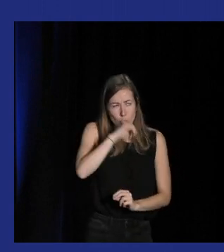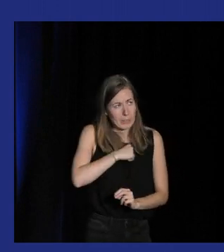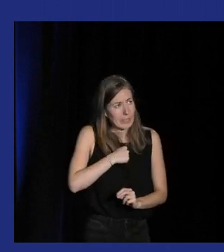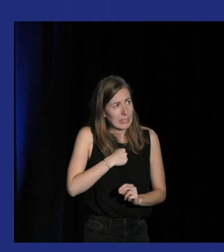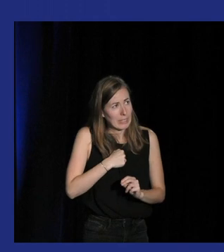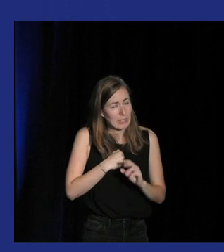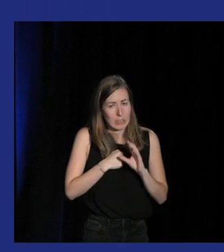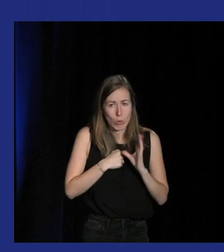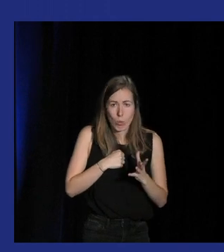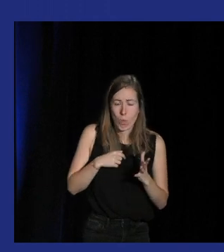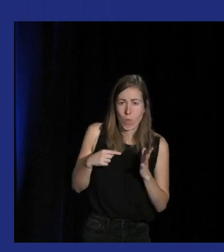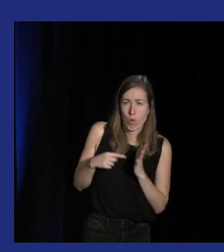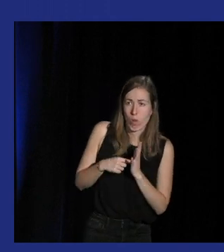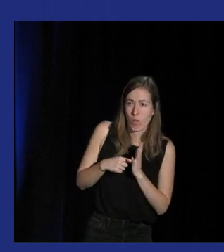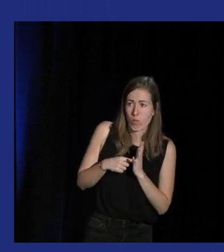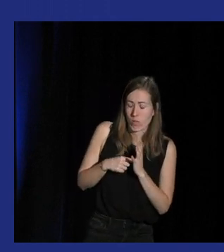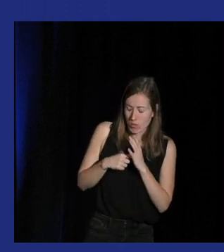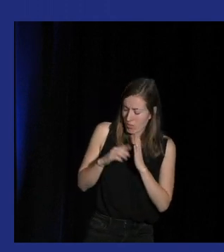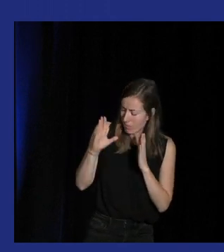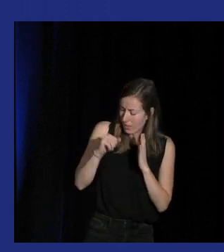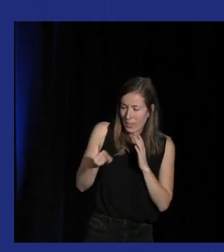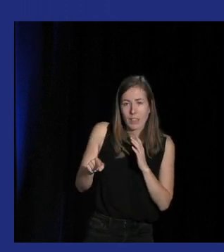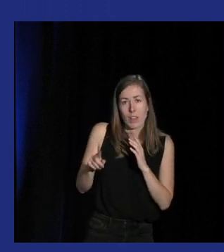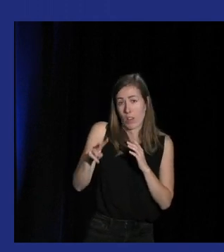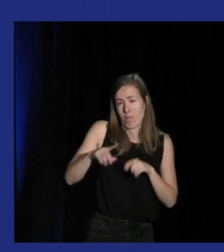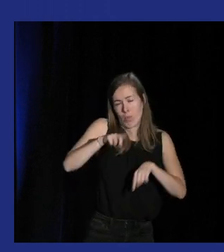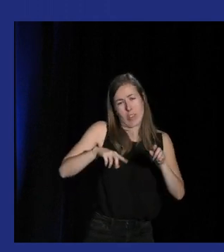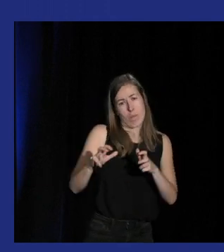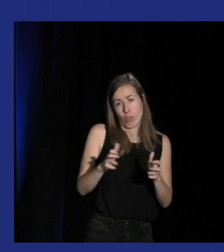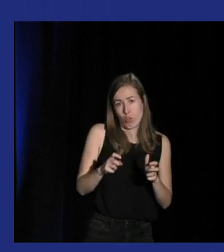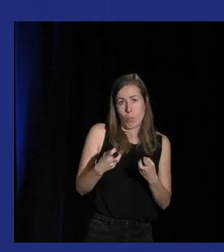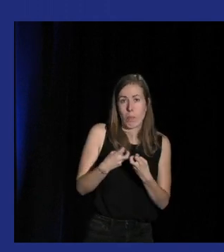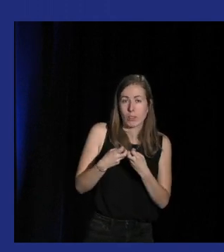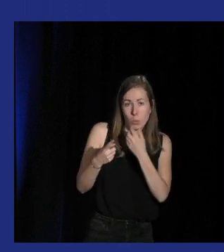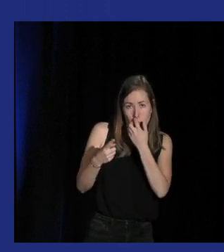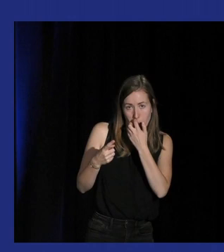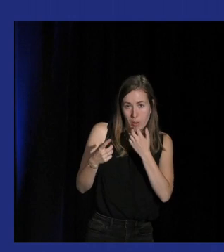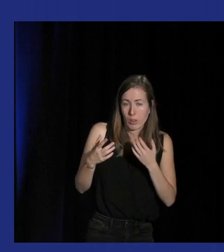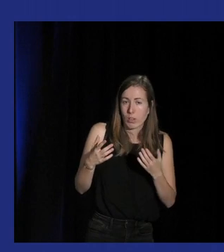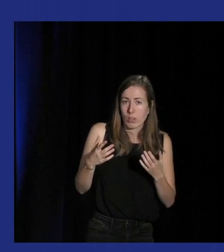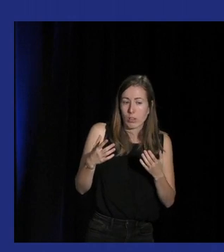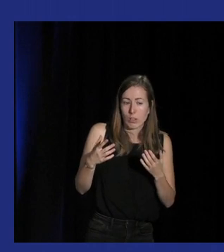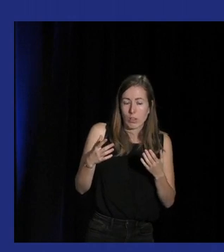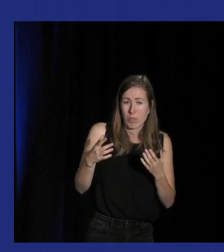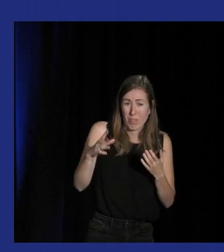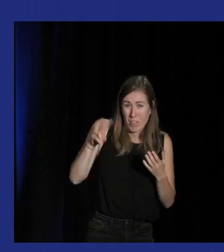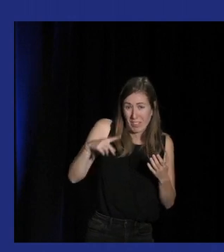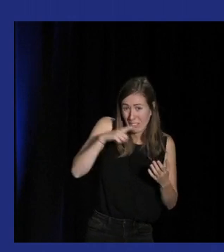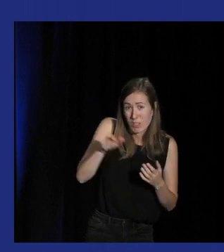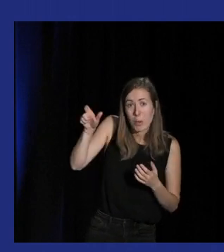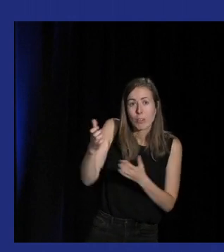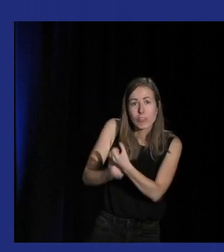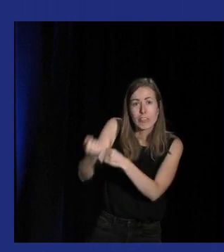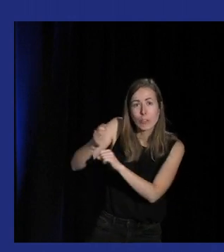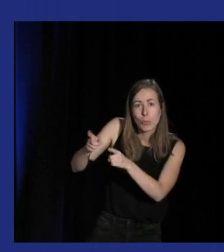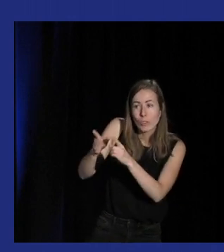je sais plus exactement à quel moment mais après ça dépend des jeux mais pour un jeu quand il Dream il faut c'est difficile de demander un compositeur